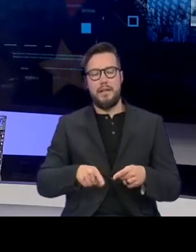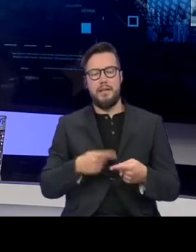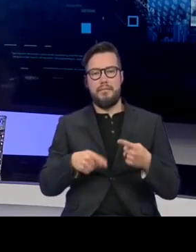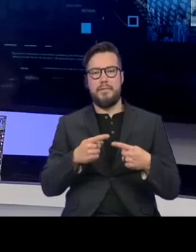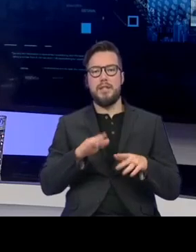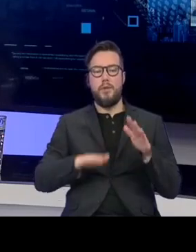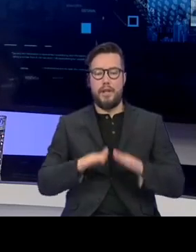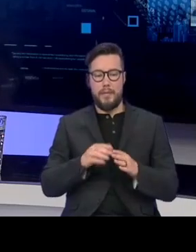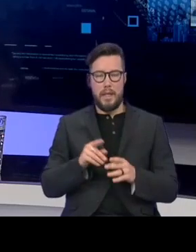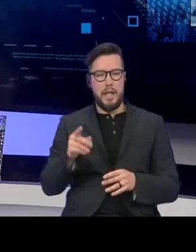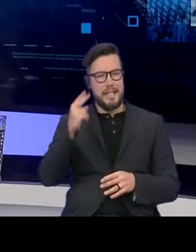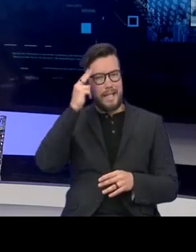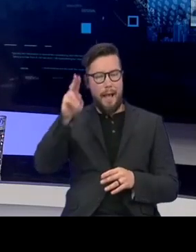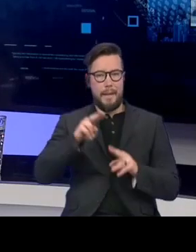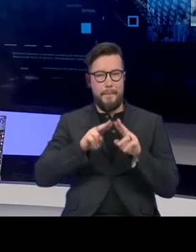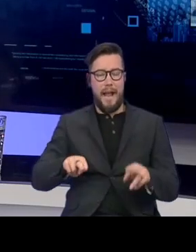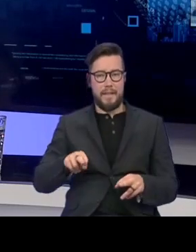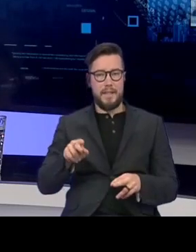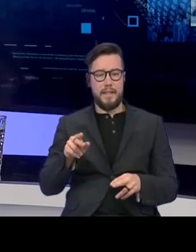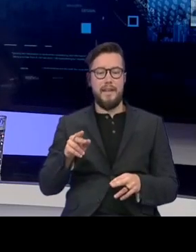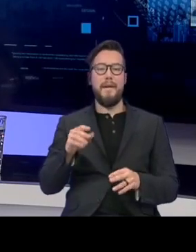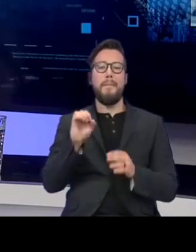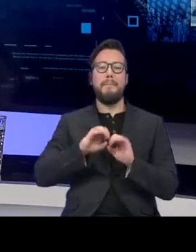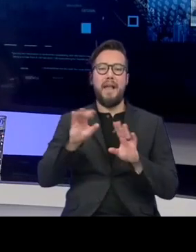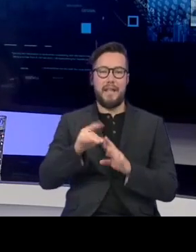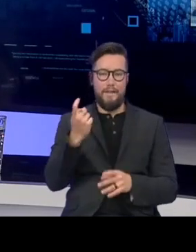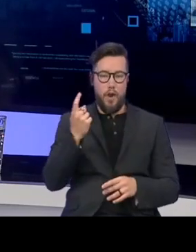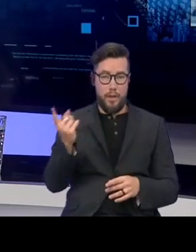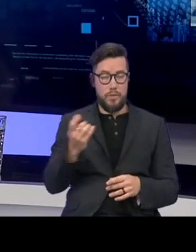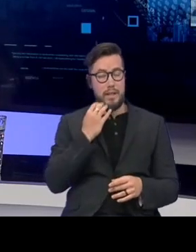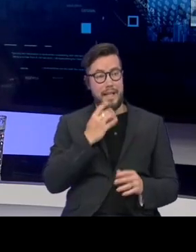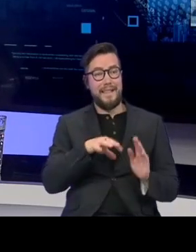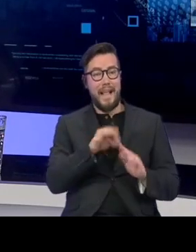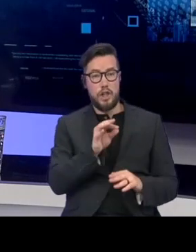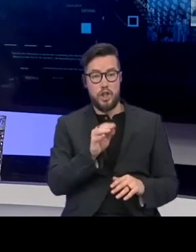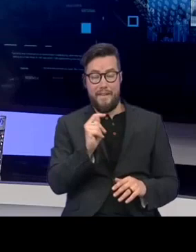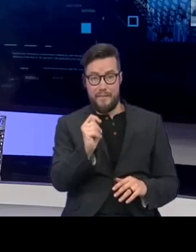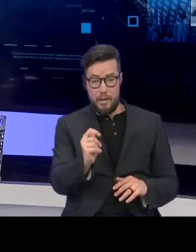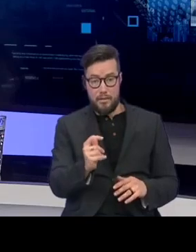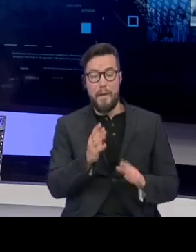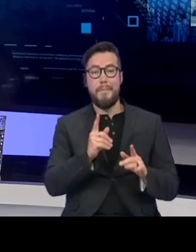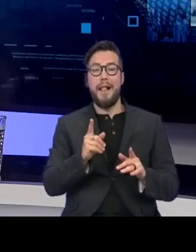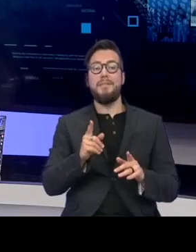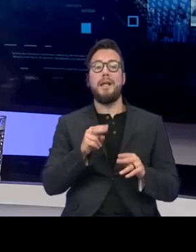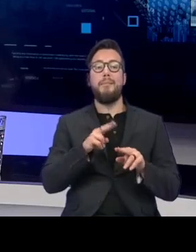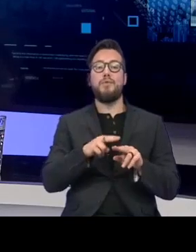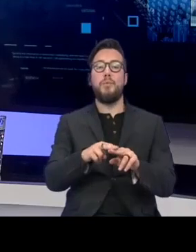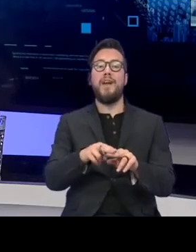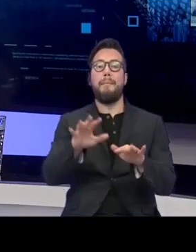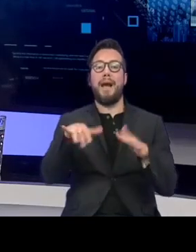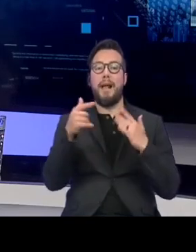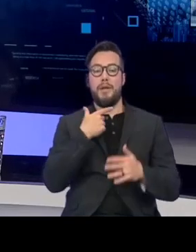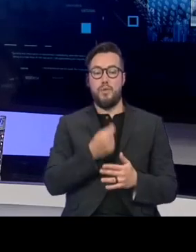nie, a tu sú renomovaní právnici, ktorí sú oslovaní v médiách, ak ste našli, tak potom ste mali postupovať so súhlasom parlamentu, lebo ak